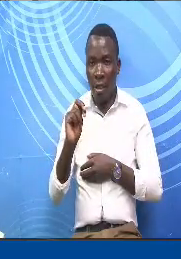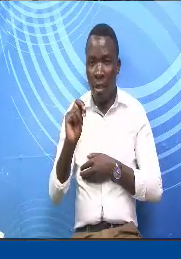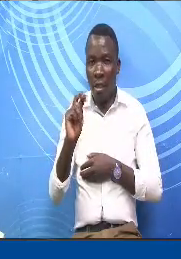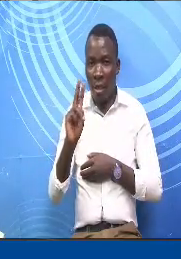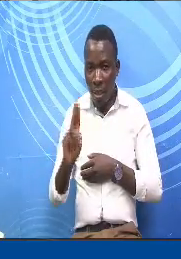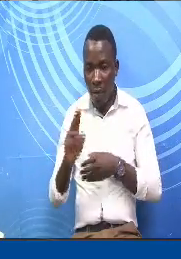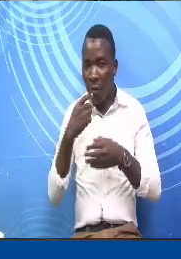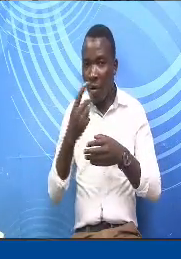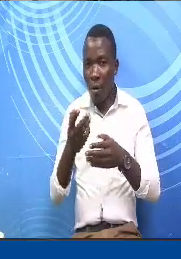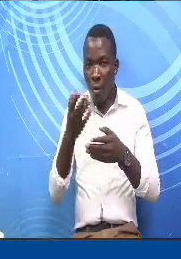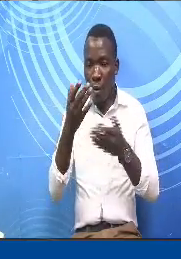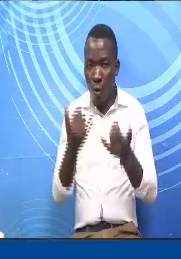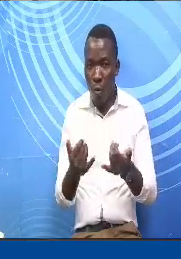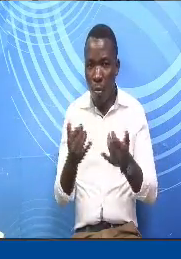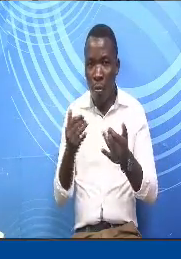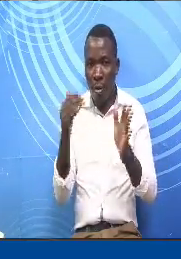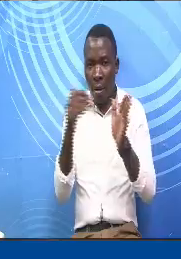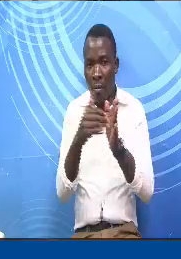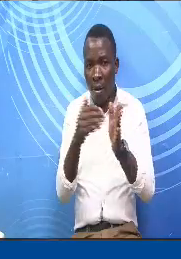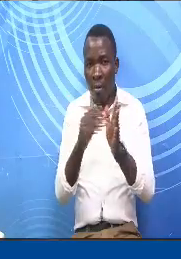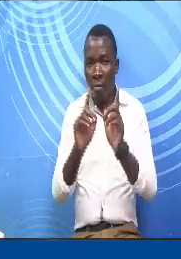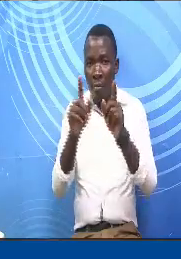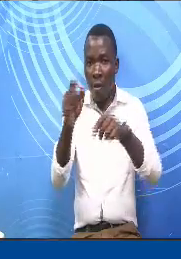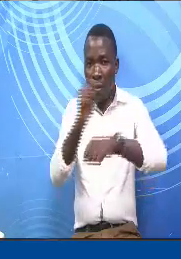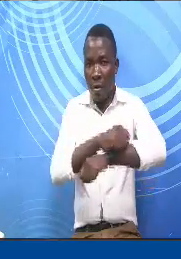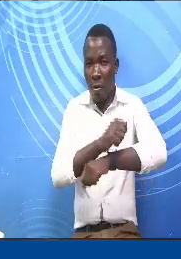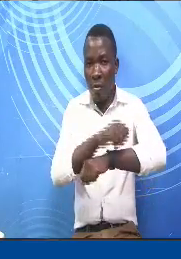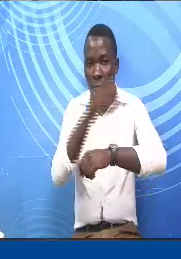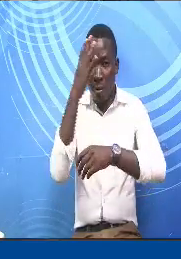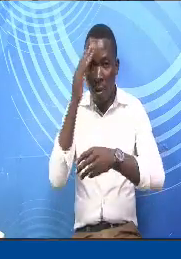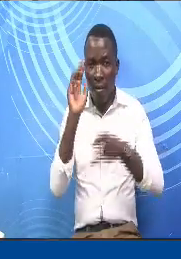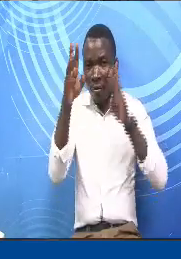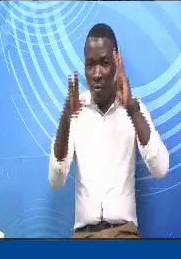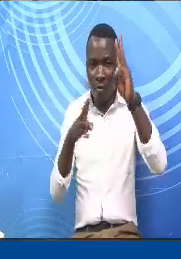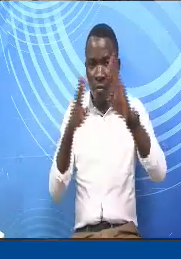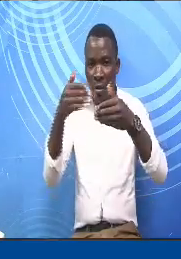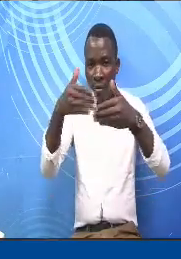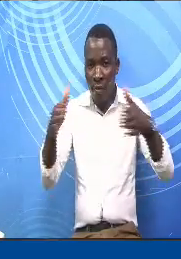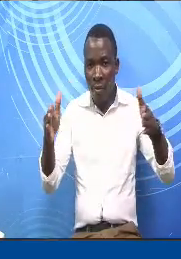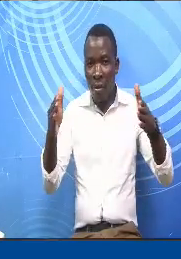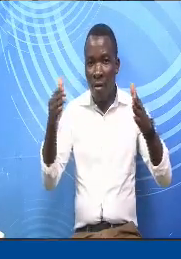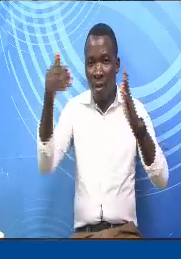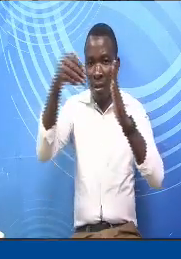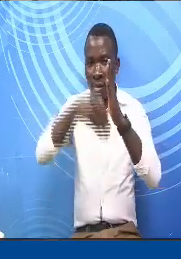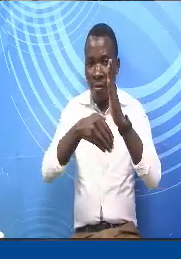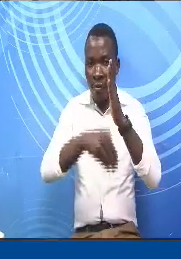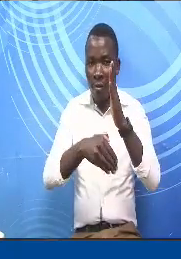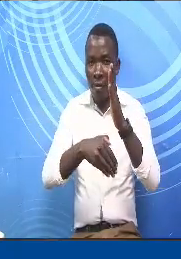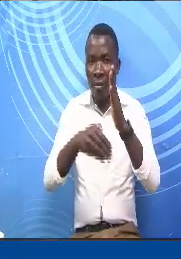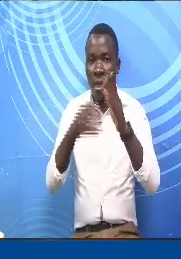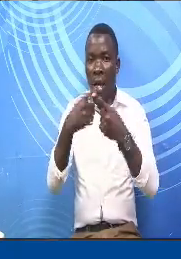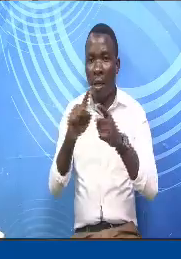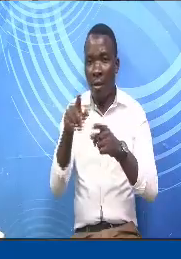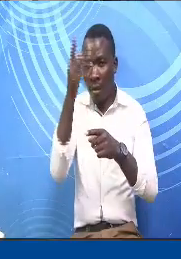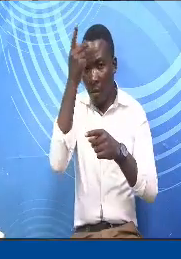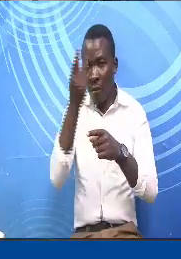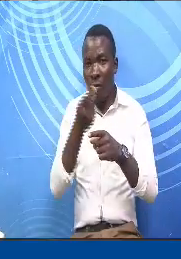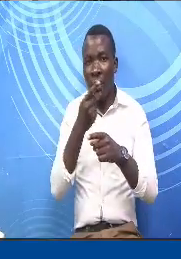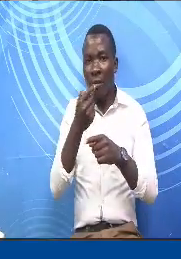kuba batari kujya ku ishuri, aho bateye impungenge n'uko ngo nibafungura bazaba barasubiye inyuma. Ni mu gihe ababyeyi bavuga ko ngo abana